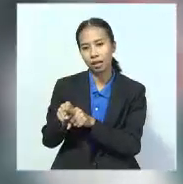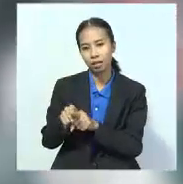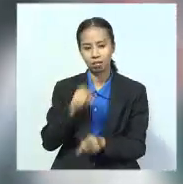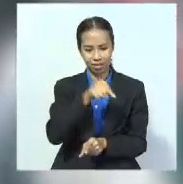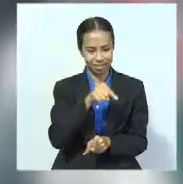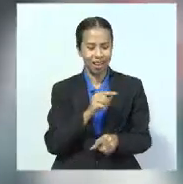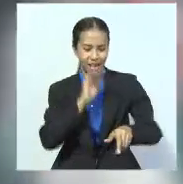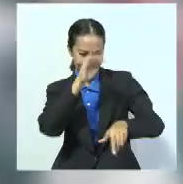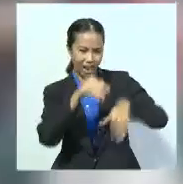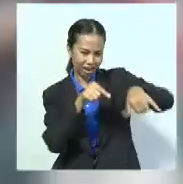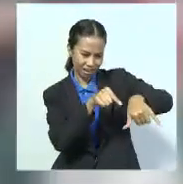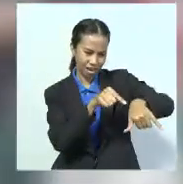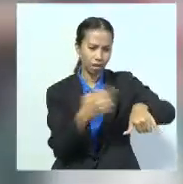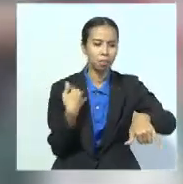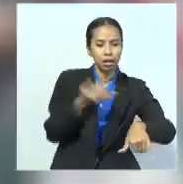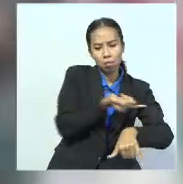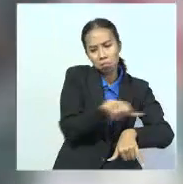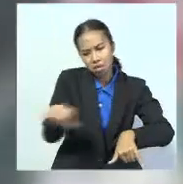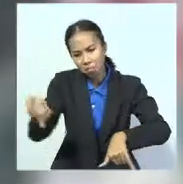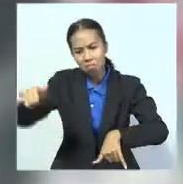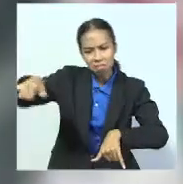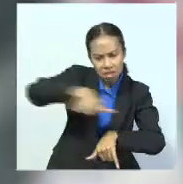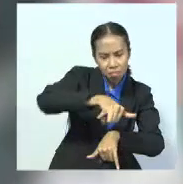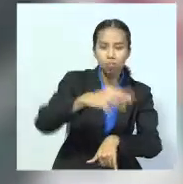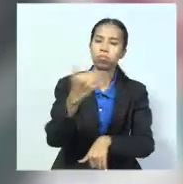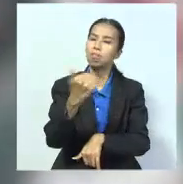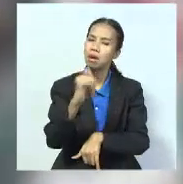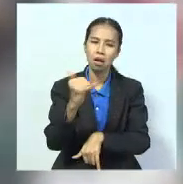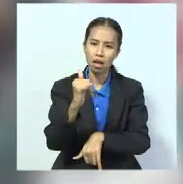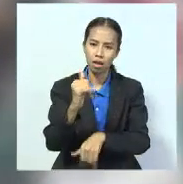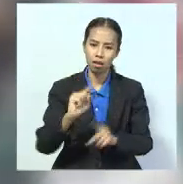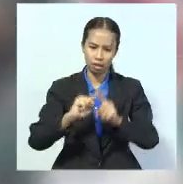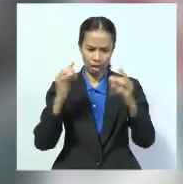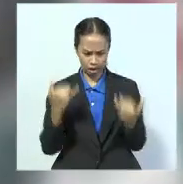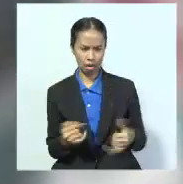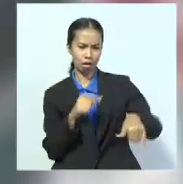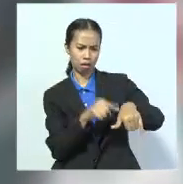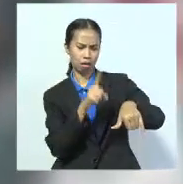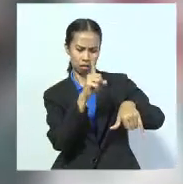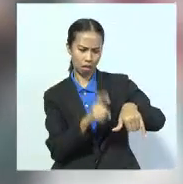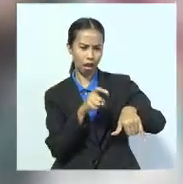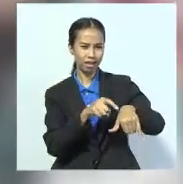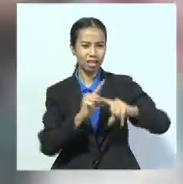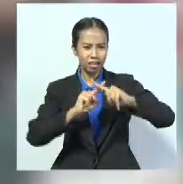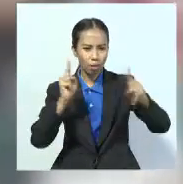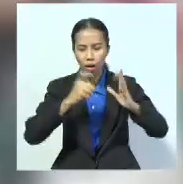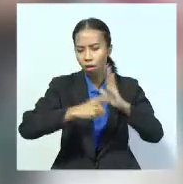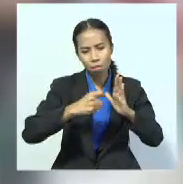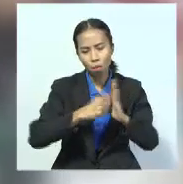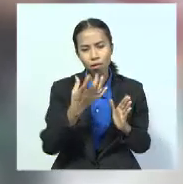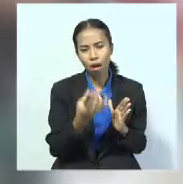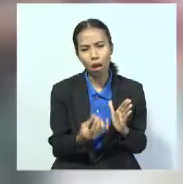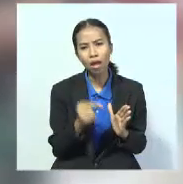งนู้นแล้วก็เดินไปเดินมานะครับแต่ว่าลักษณะของการเสียครั้งนี้นะครับเรายังพิสูจน์ไม่ได้ว่าเกิดจ